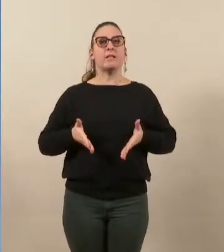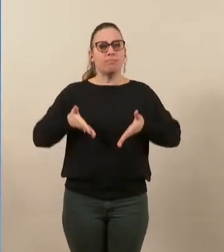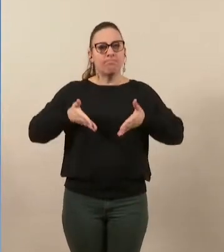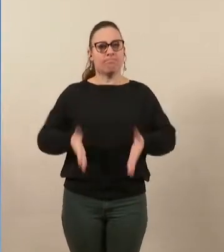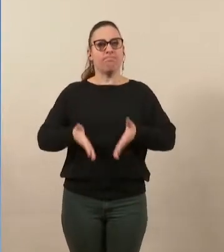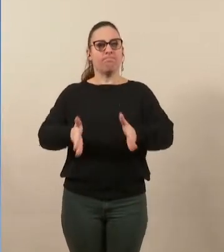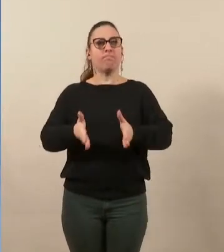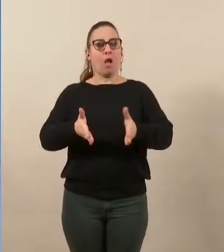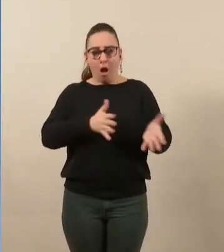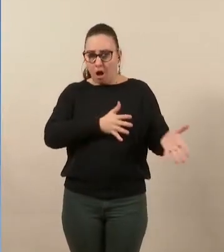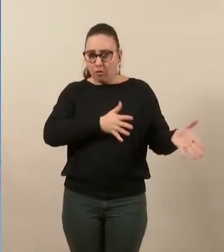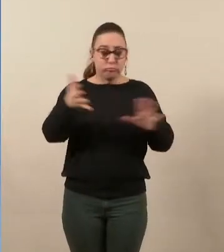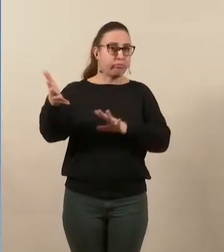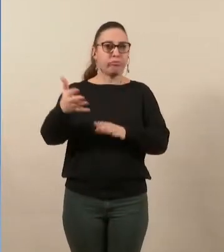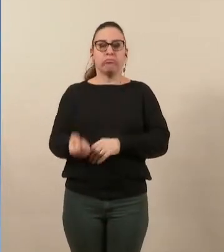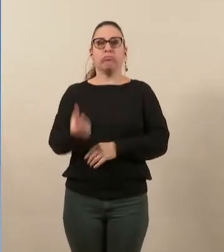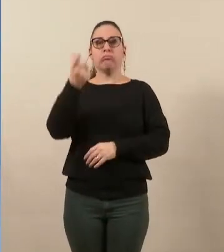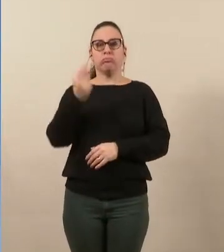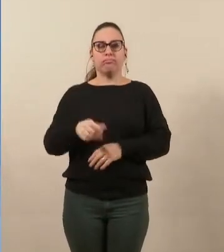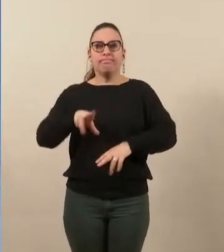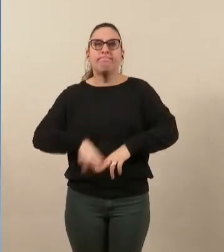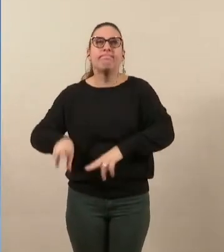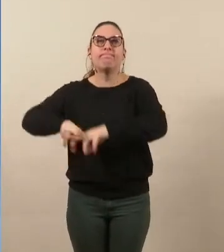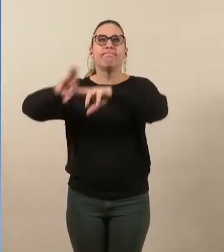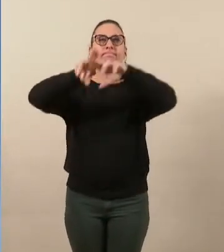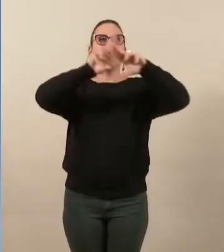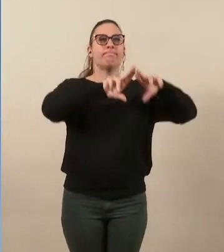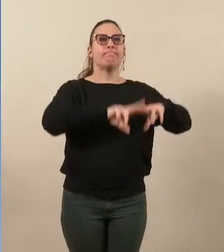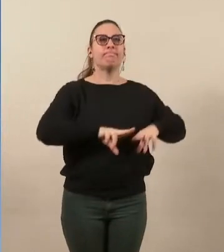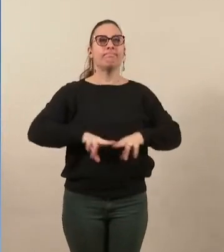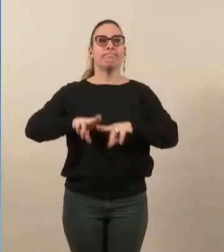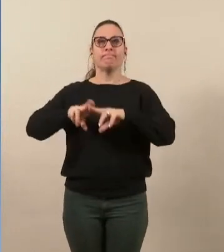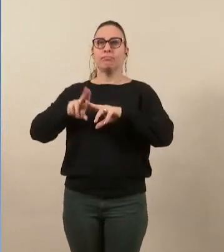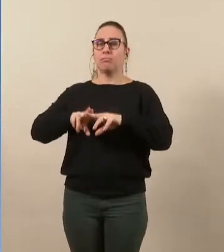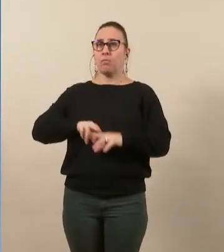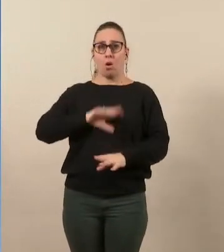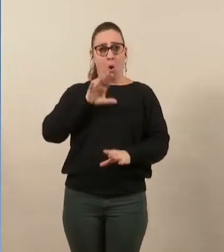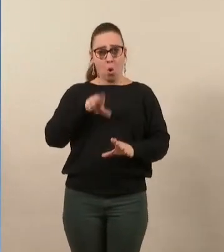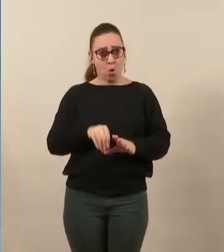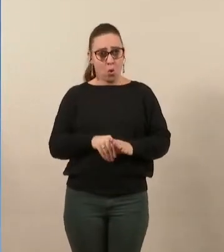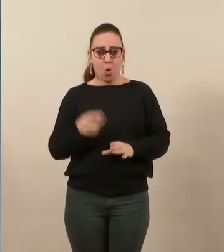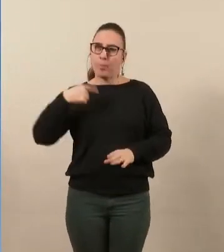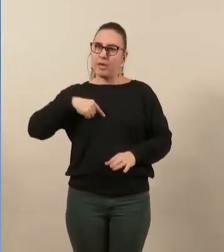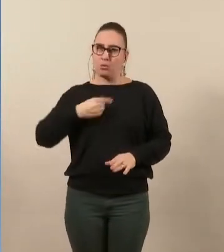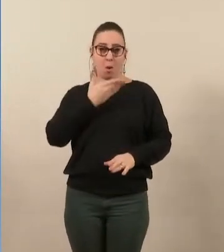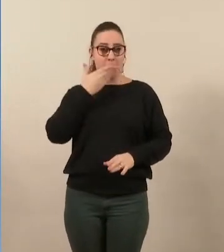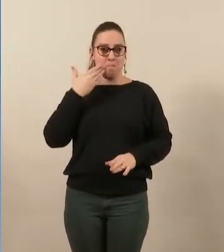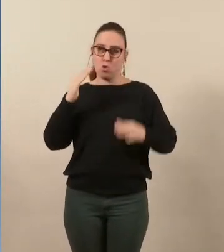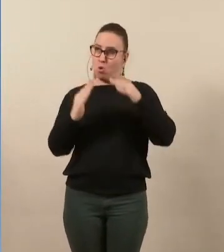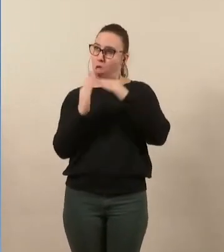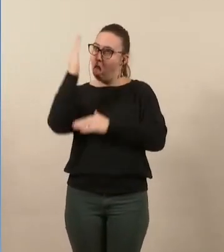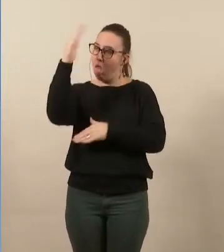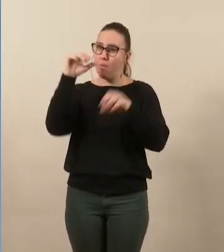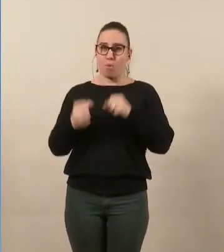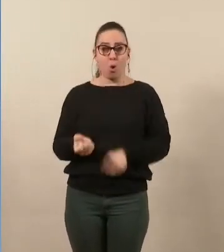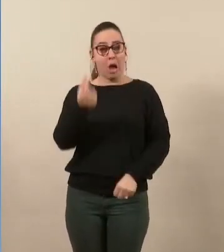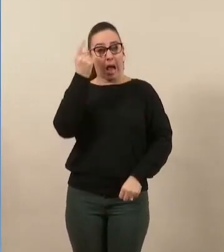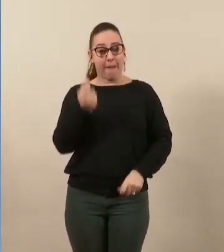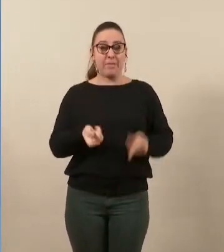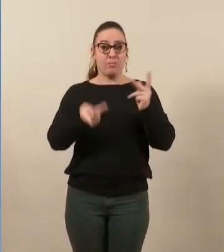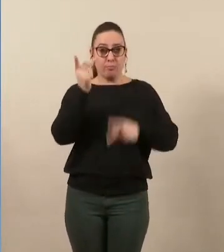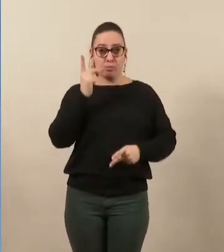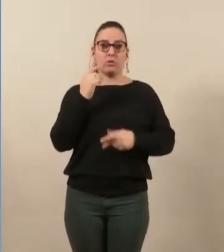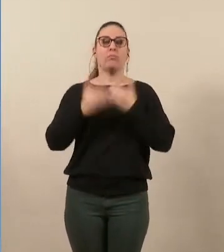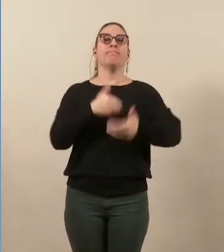d'une accélération des rénovations, même si en la matière, nous pourrions faire beaucoup mieux et aller beaucoup plus vite. Pour